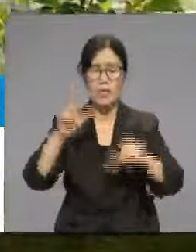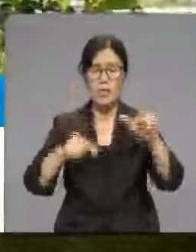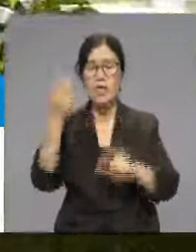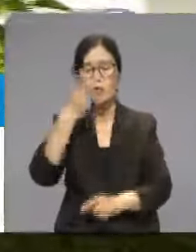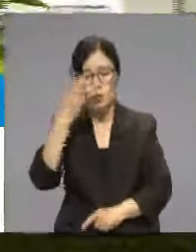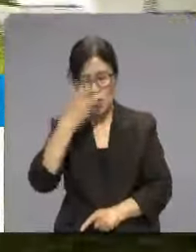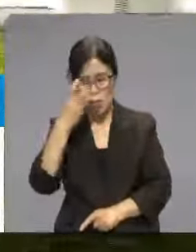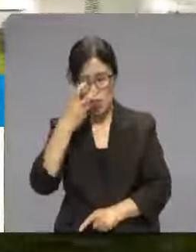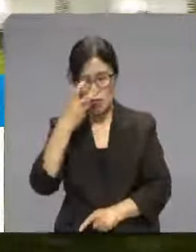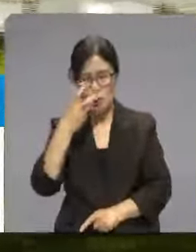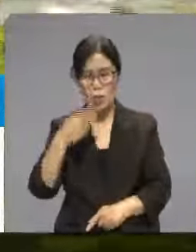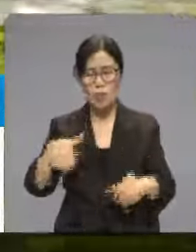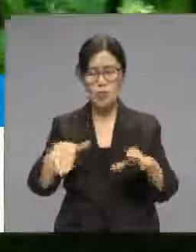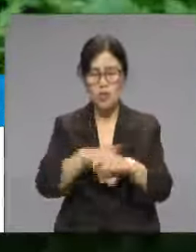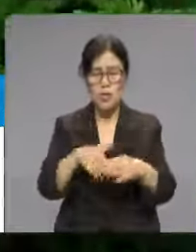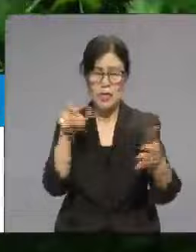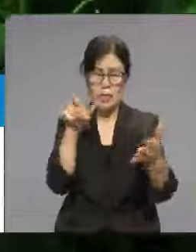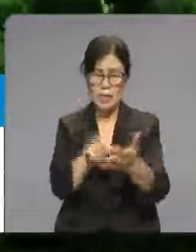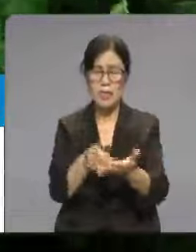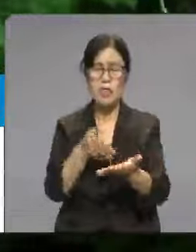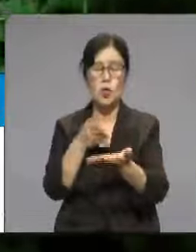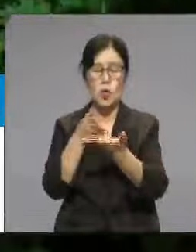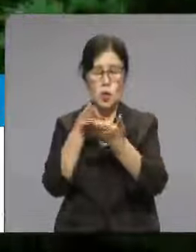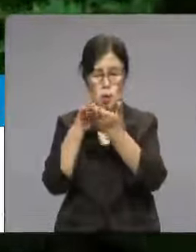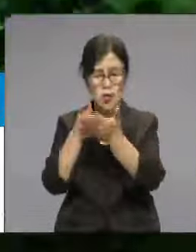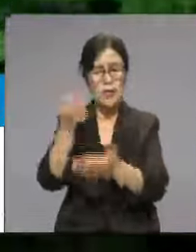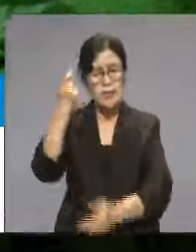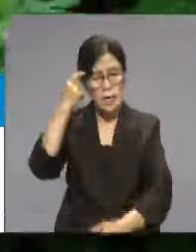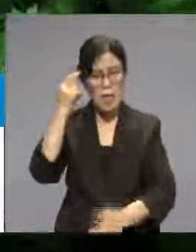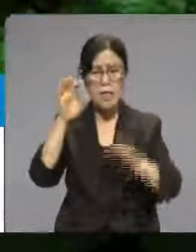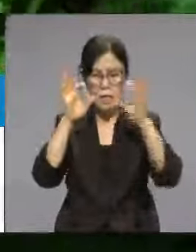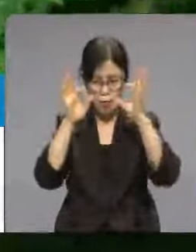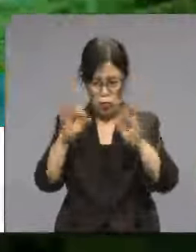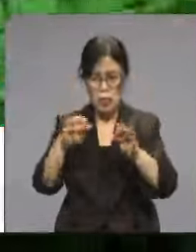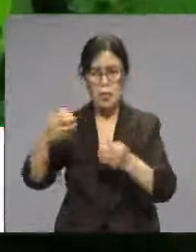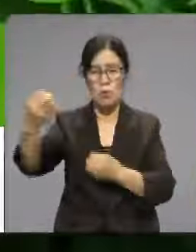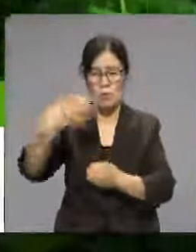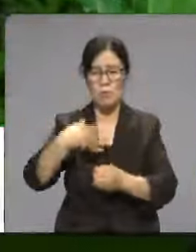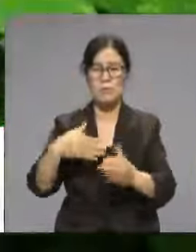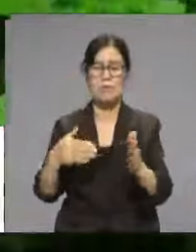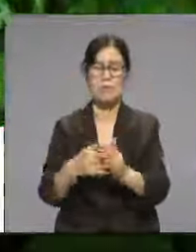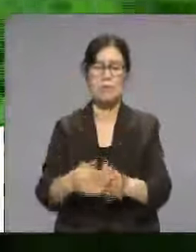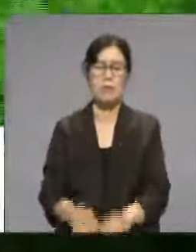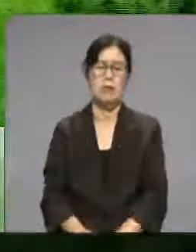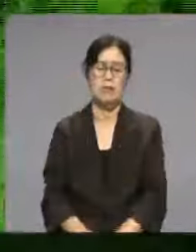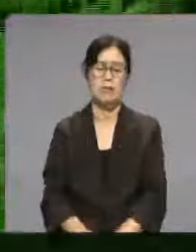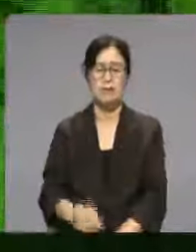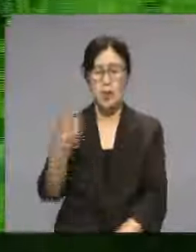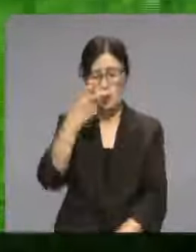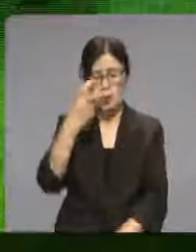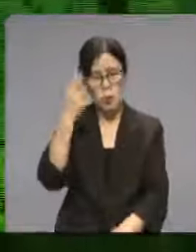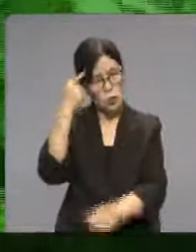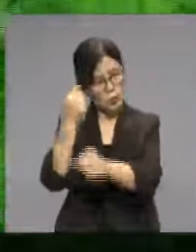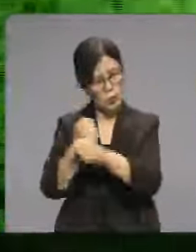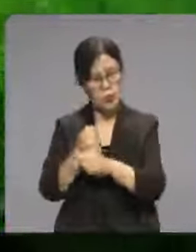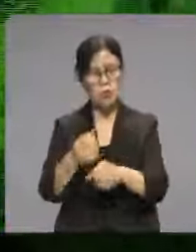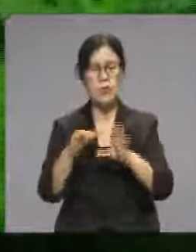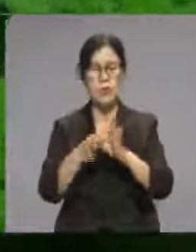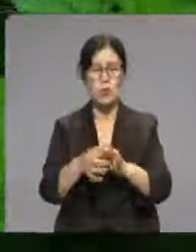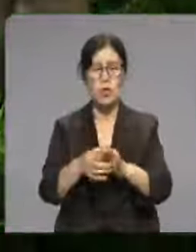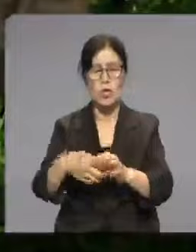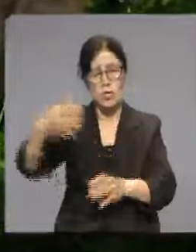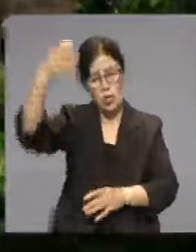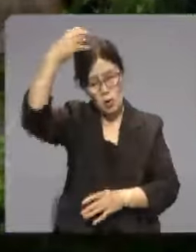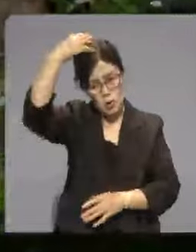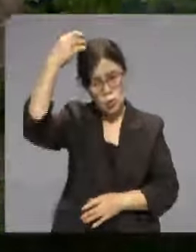조사하고 문화재 등록 건의를 생각해 보겠다고 답했습니다. 검토와 연구를 통해